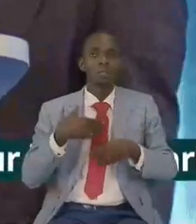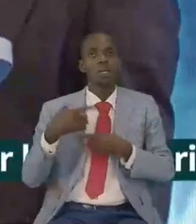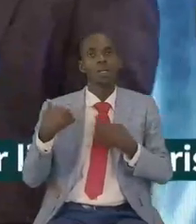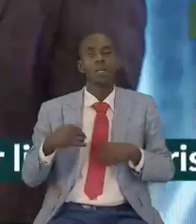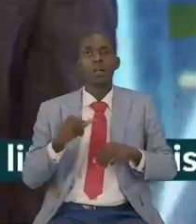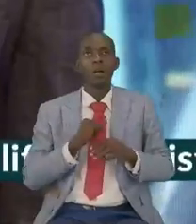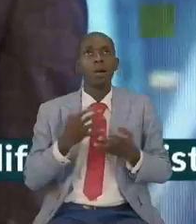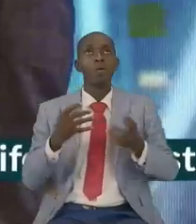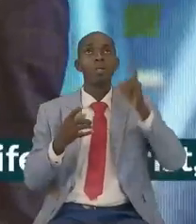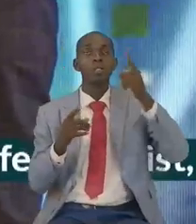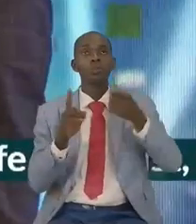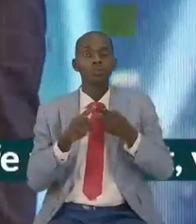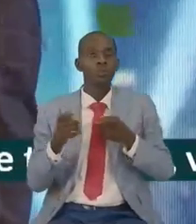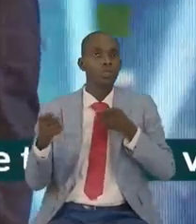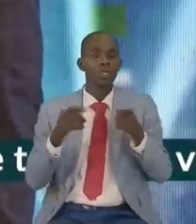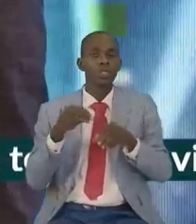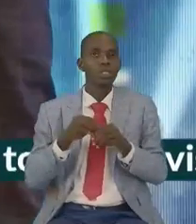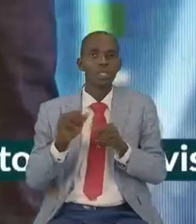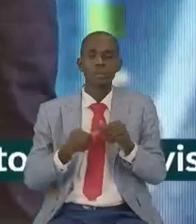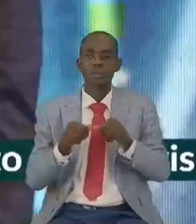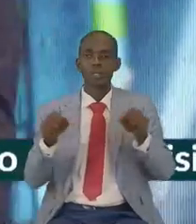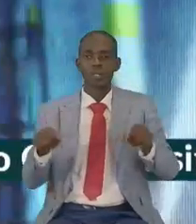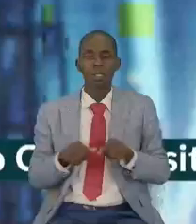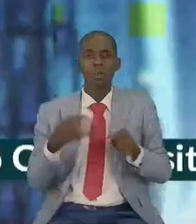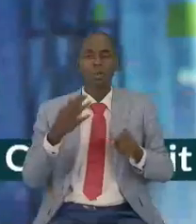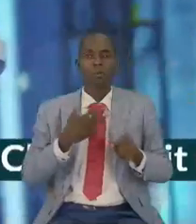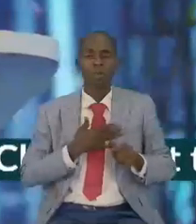Qu'il règne dans tous les domaines de ma vie. Lève cette main.